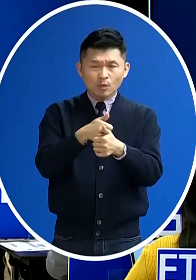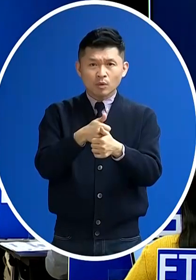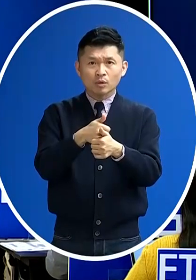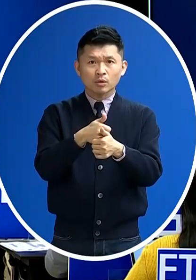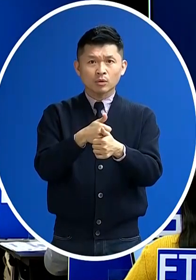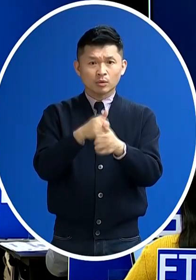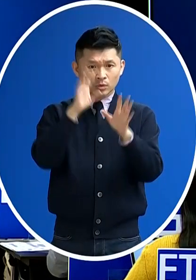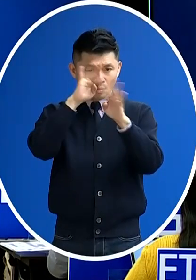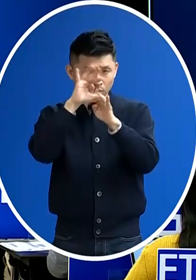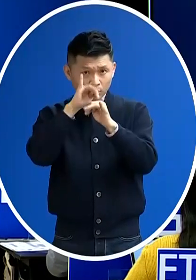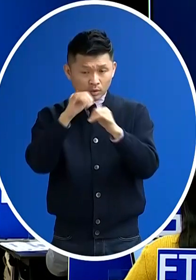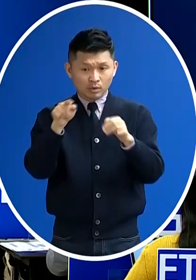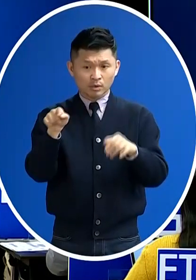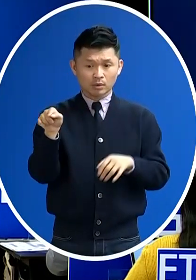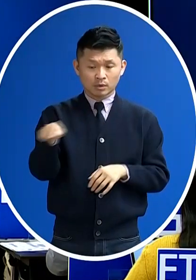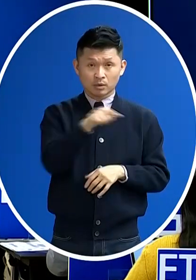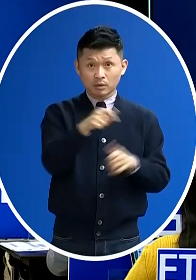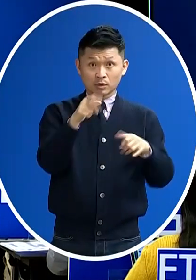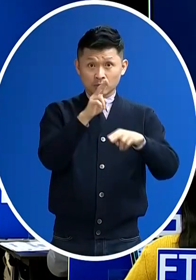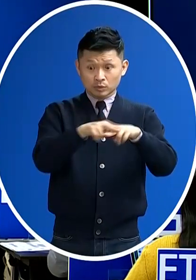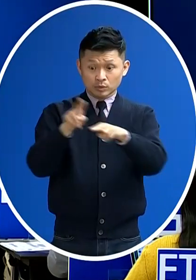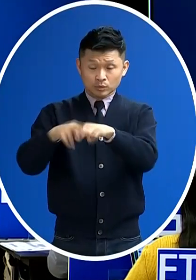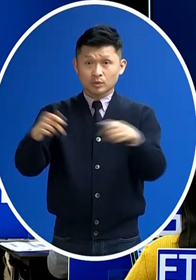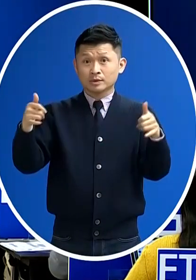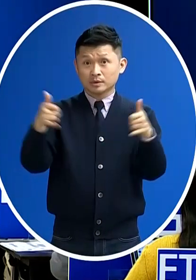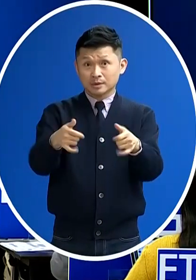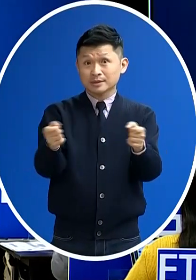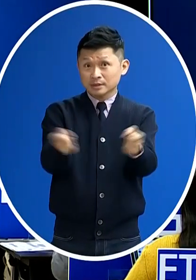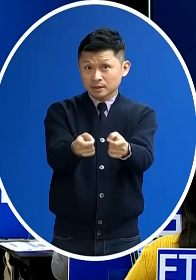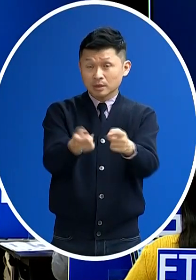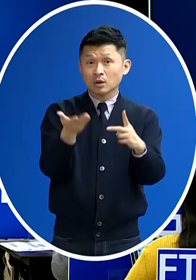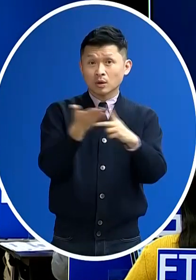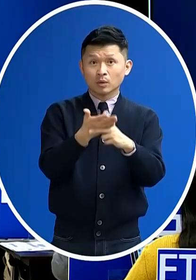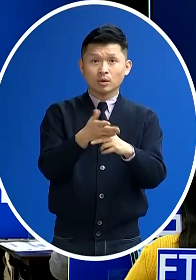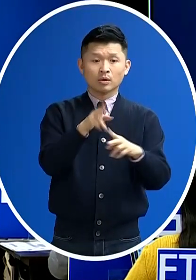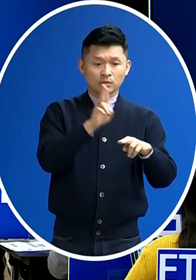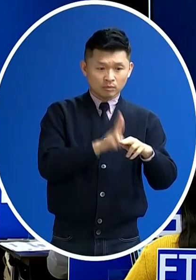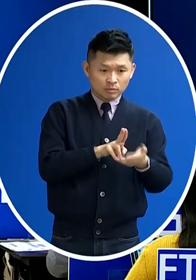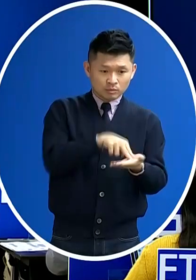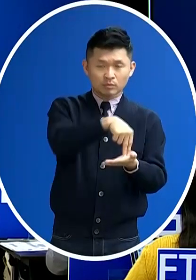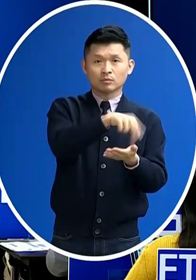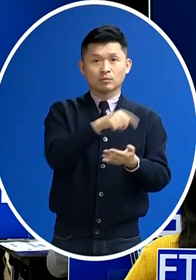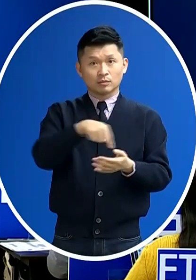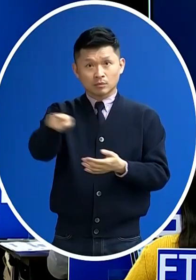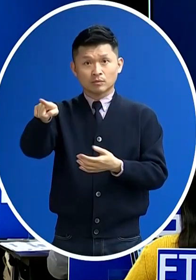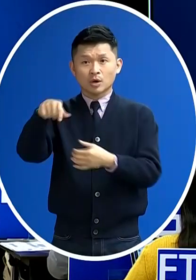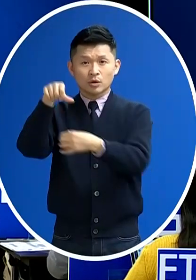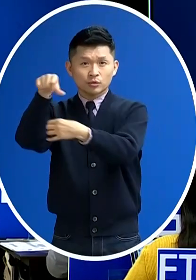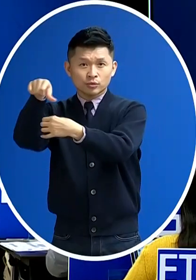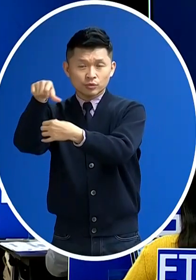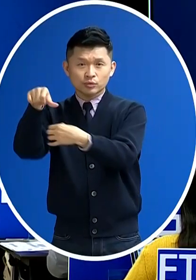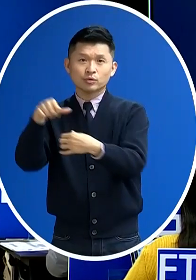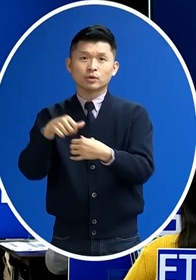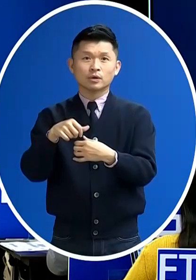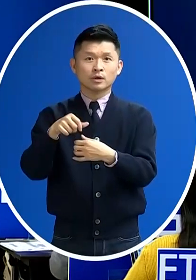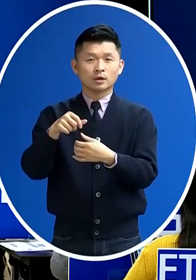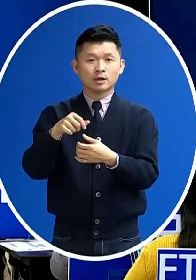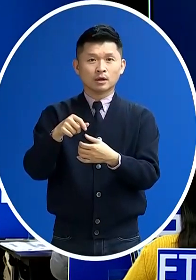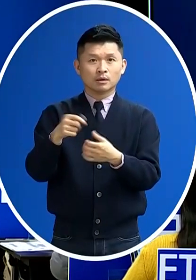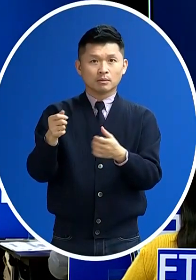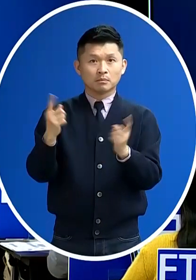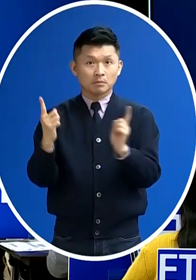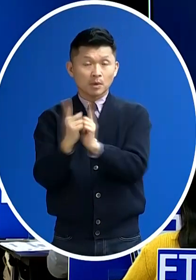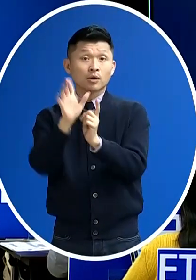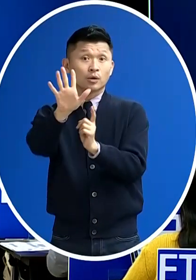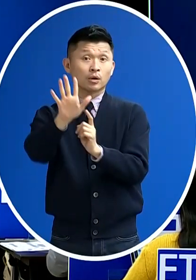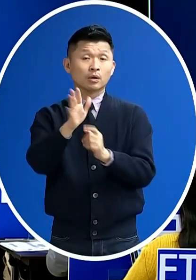得比较近，或者是说离开座位去取饮料、取酱料等等有接触？那对于某些县市有在餐厅